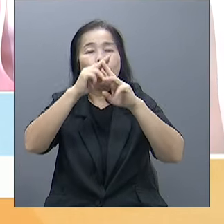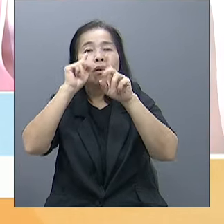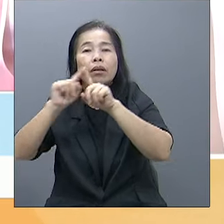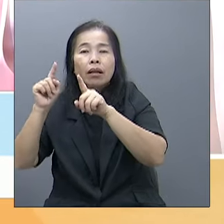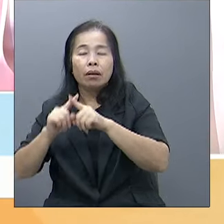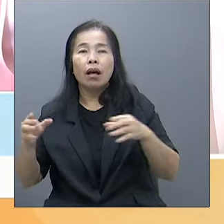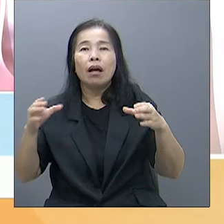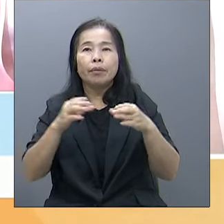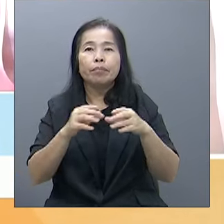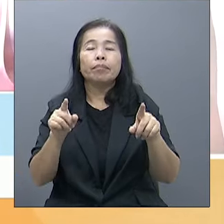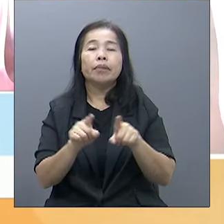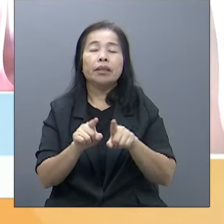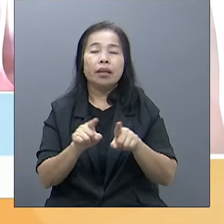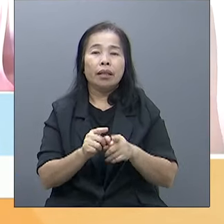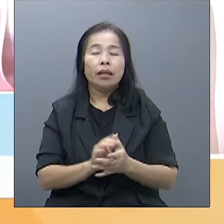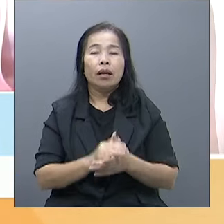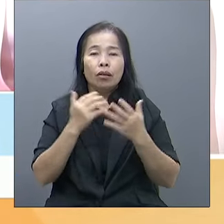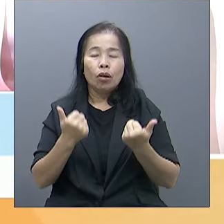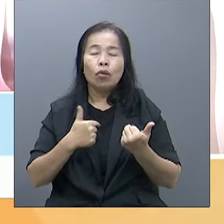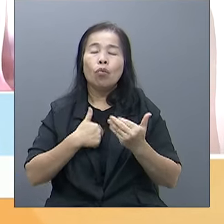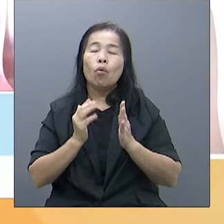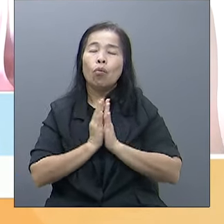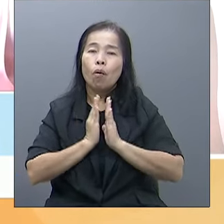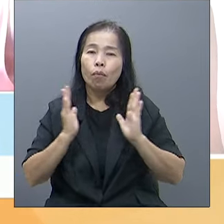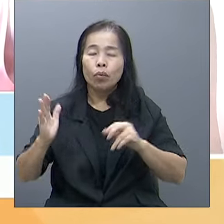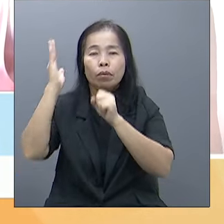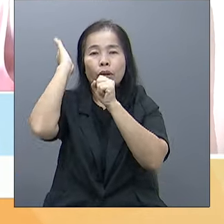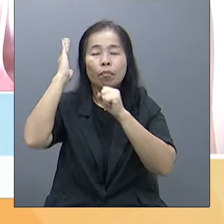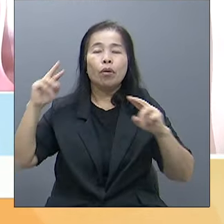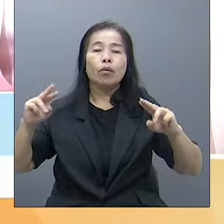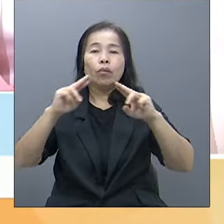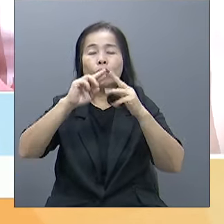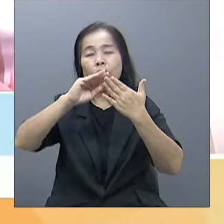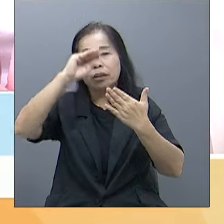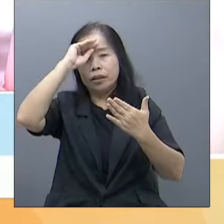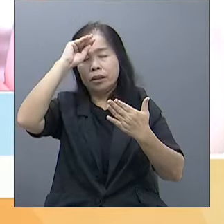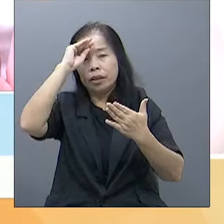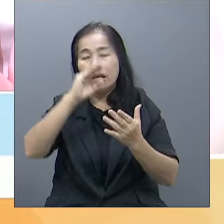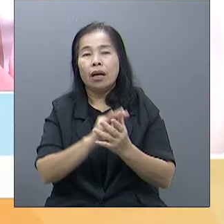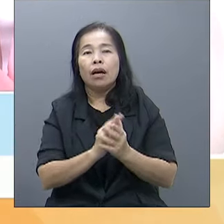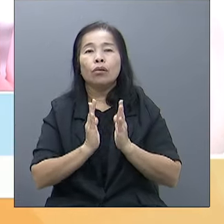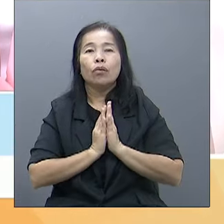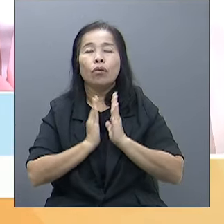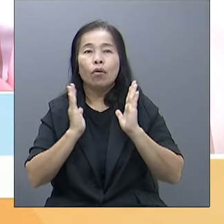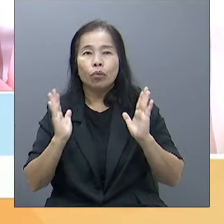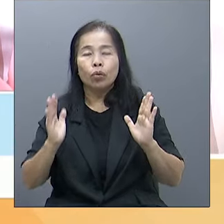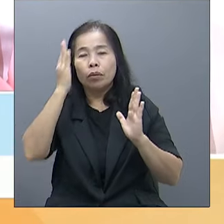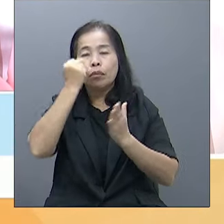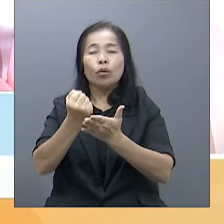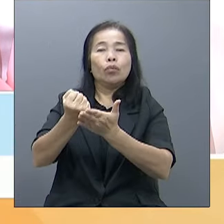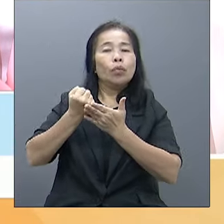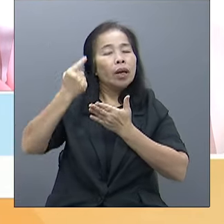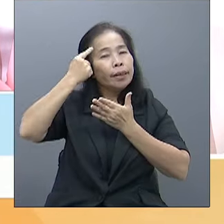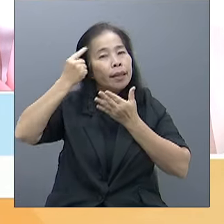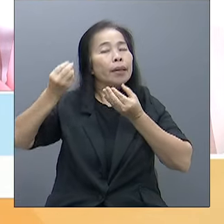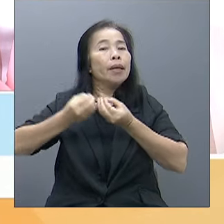ยเช่นเดียวกันนะคะในโอกาสนี้ขอขอบพระคุณมากนะคะท่านโฆษกกระทรวงศึกษาธิการค่ะคุณสิริพงษ์อังคสกุลเกียรตินะคะที่มาร่วมแลกเปลี่ยนความคิดเห็